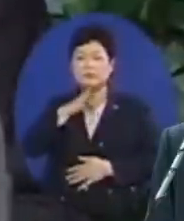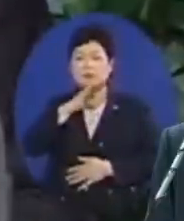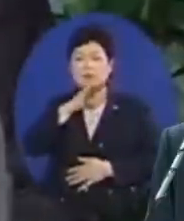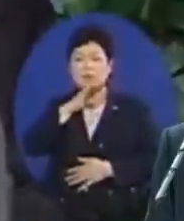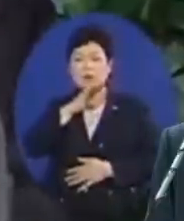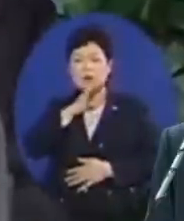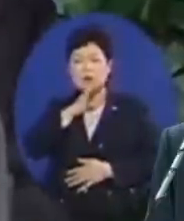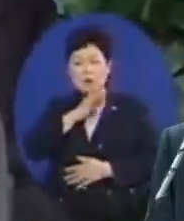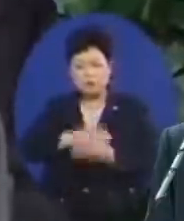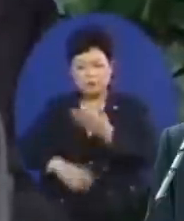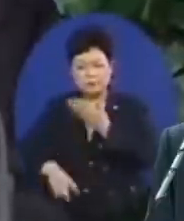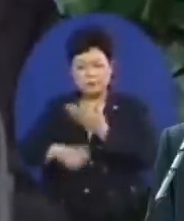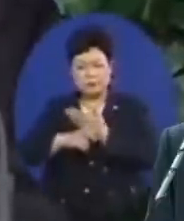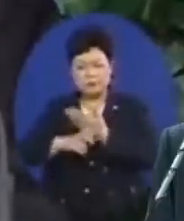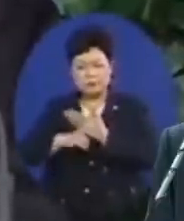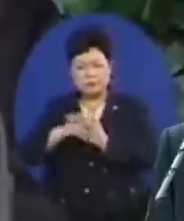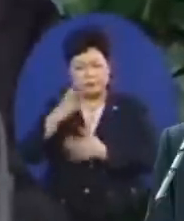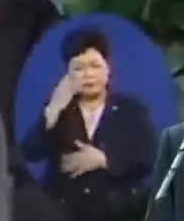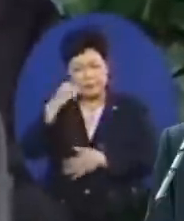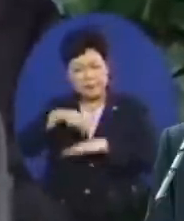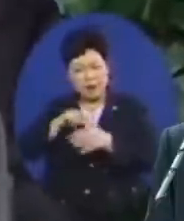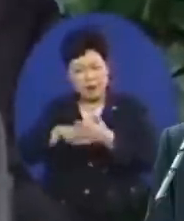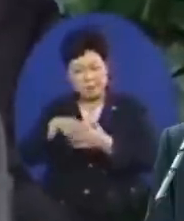비정상적으로 마음에 우울하고